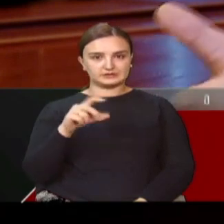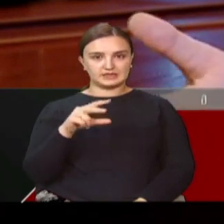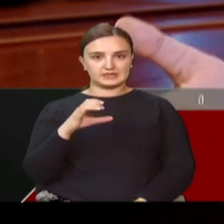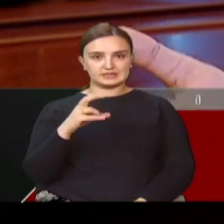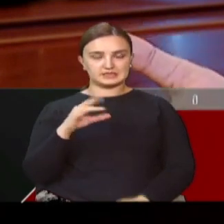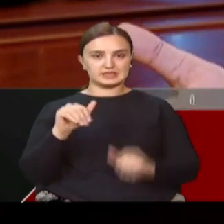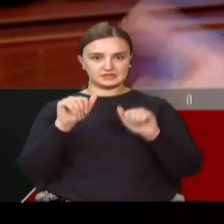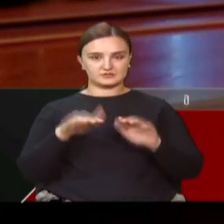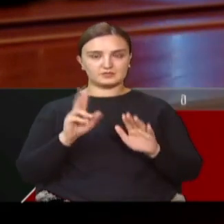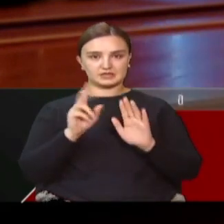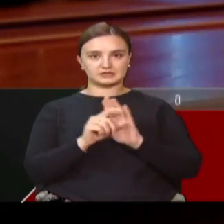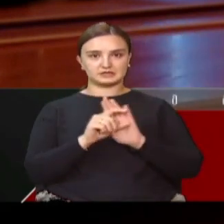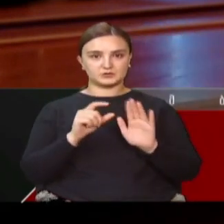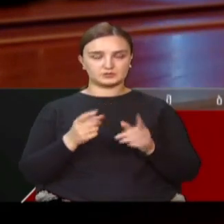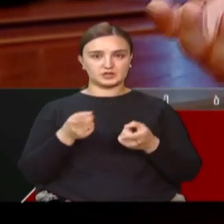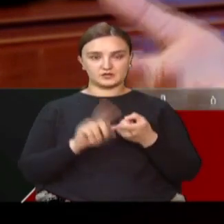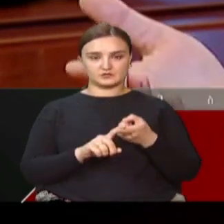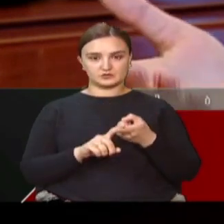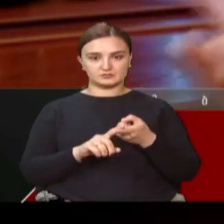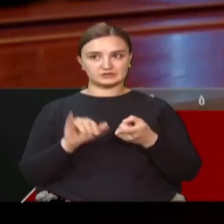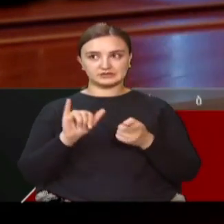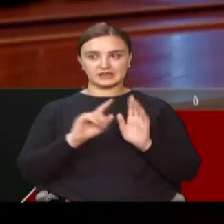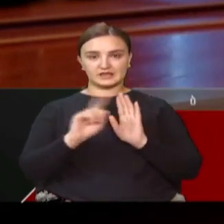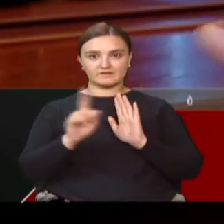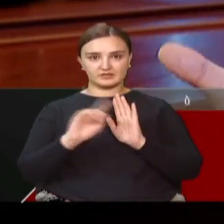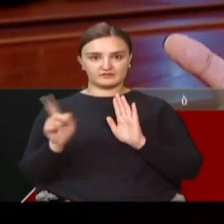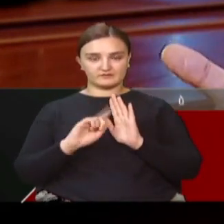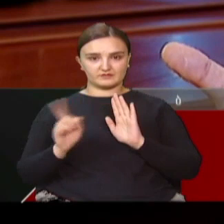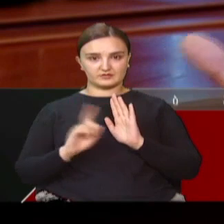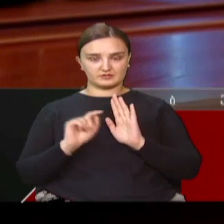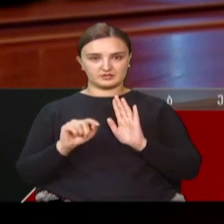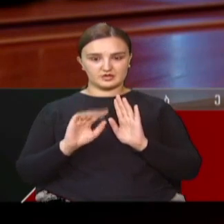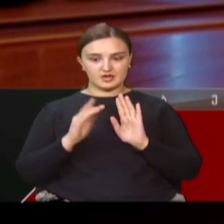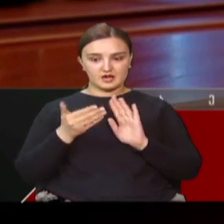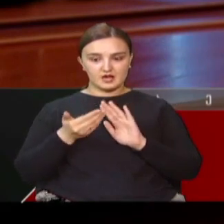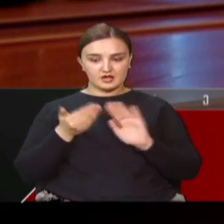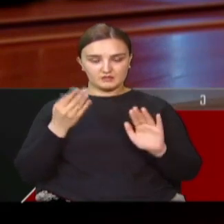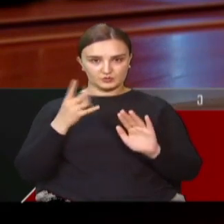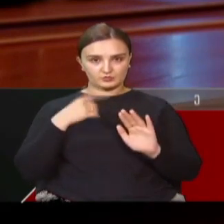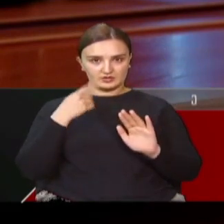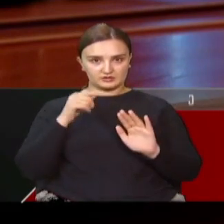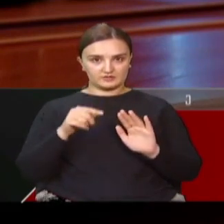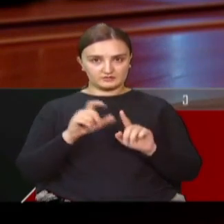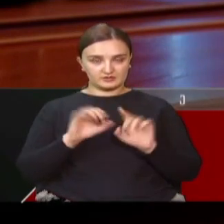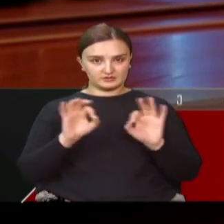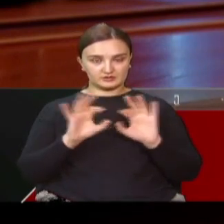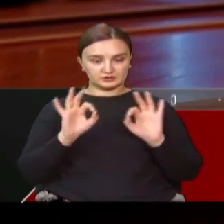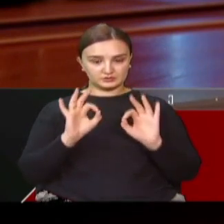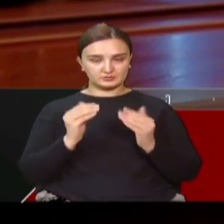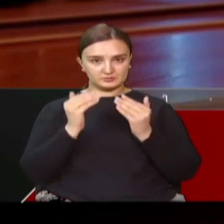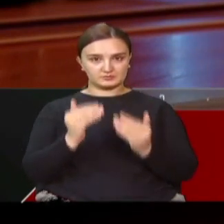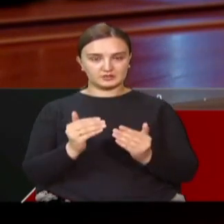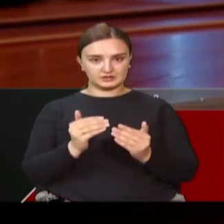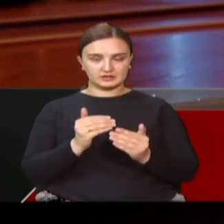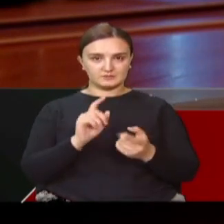კანდიდატის სტატუსთან დაკავშირებით მათ შორის და სად დავდივართ იქ აქ ამ დალოცვის აქამდე ეთქვა. ასე ესმით მათ. ეს არის სწორედ მათი